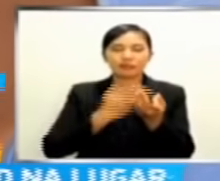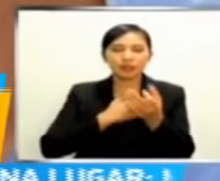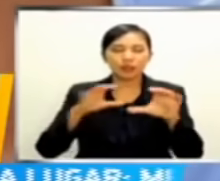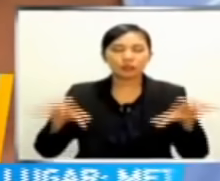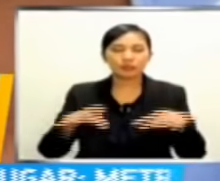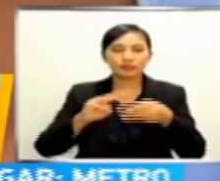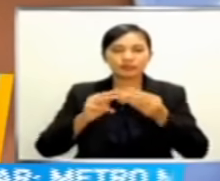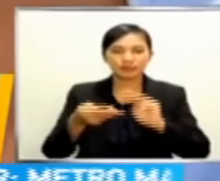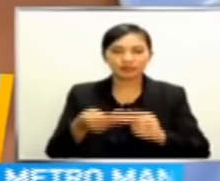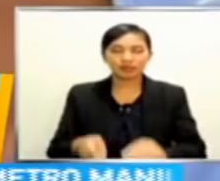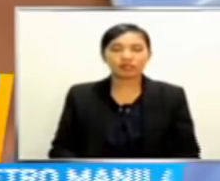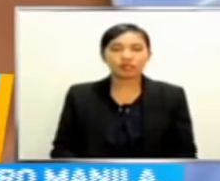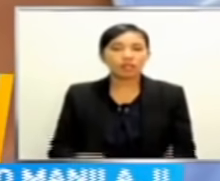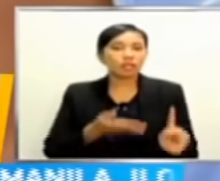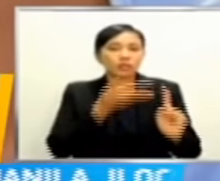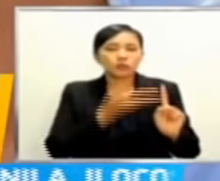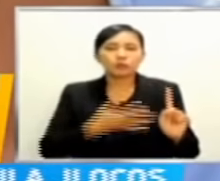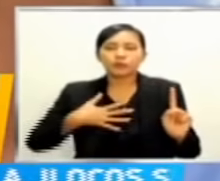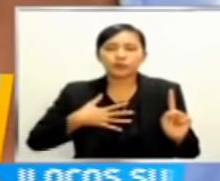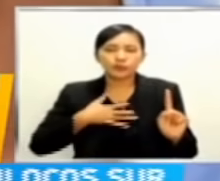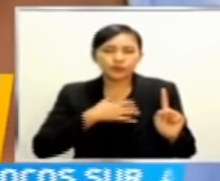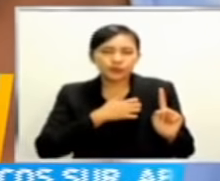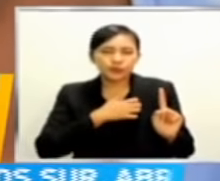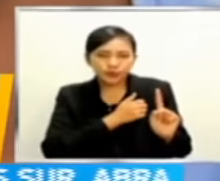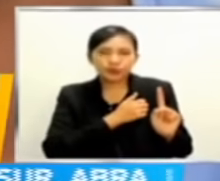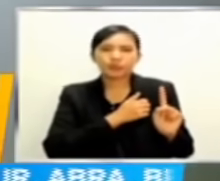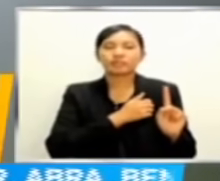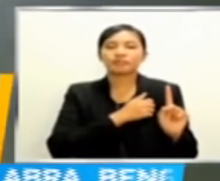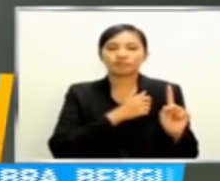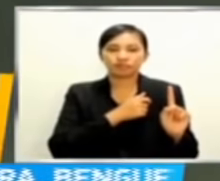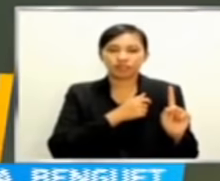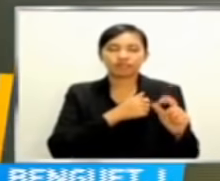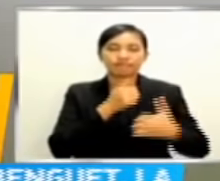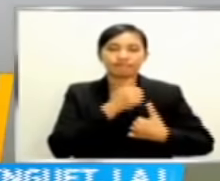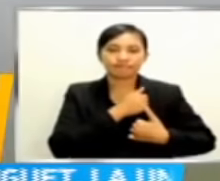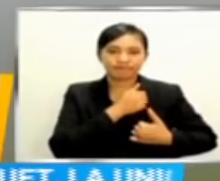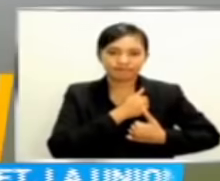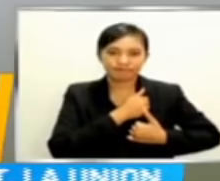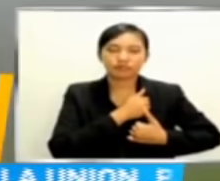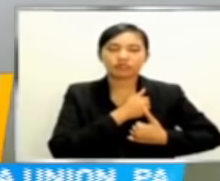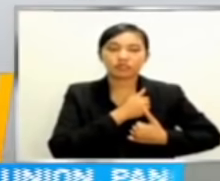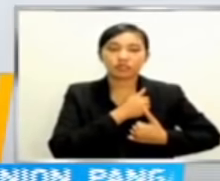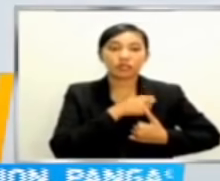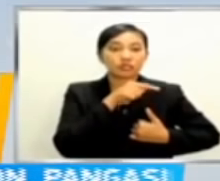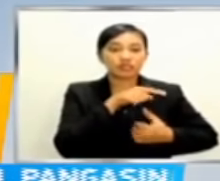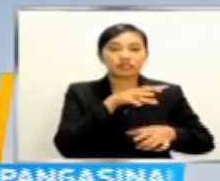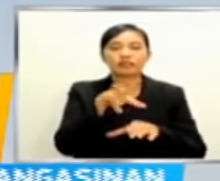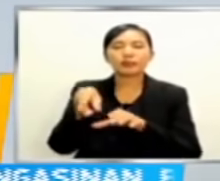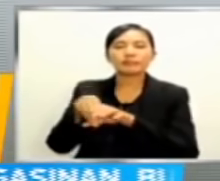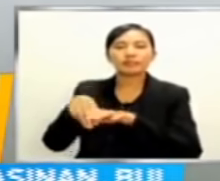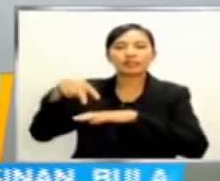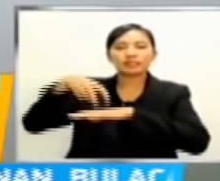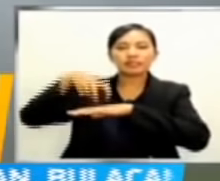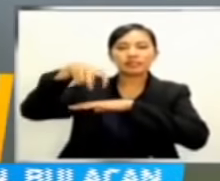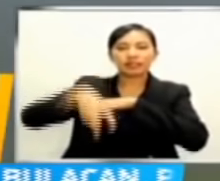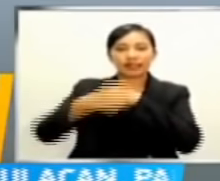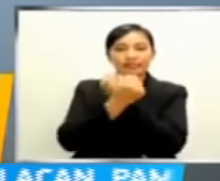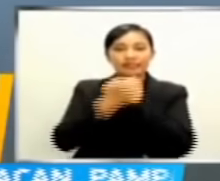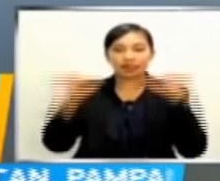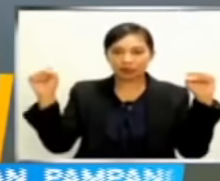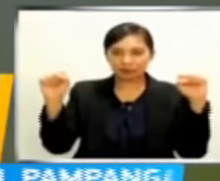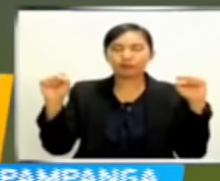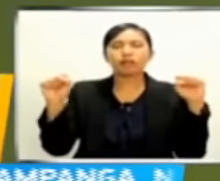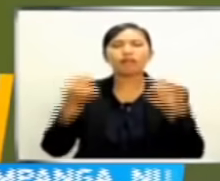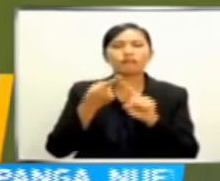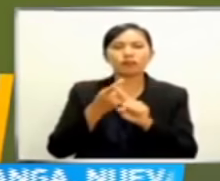Nagdadalamhati at nanghihinayang si Private Benjamin Obo Jr., isa sa mga nakaligtas sa pagbagsak ng C-130 cargo plane sa Patikul, Sulu